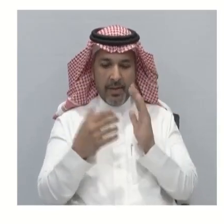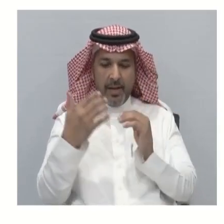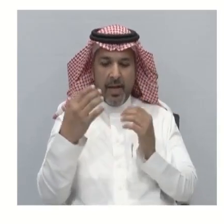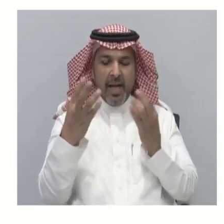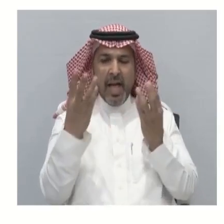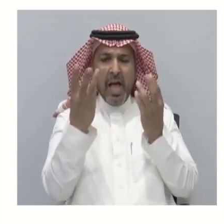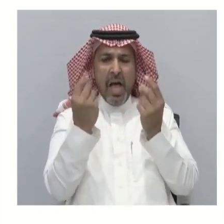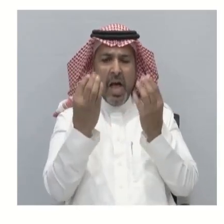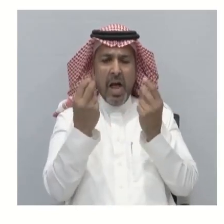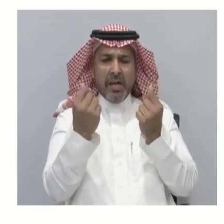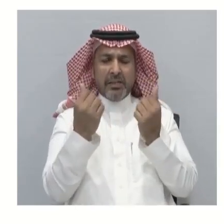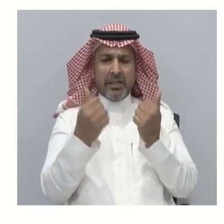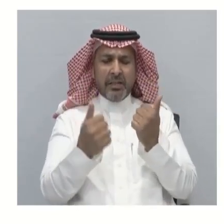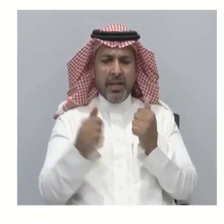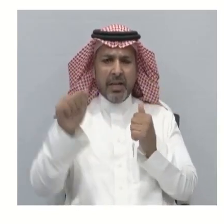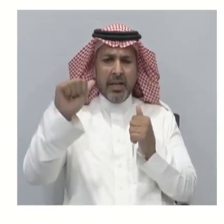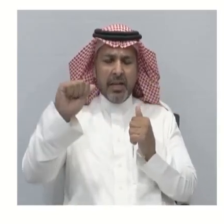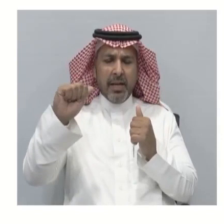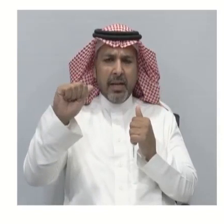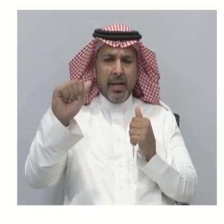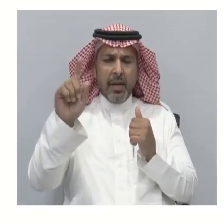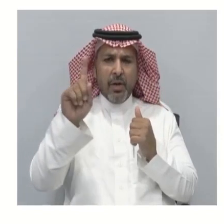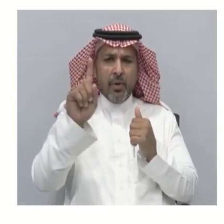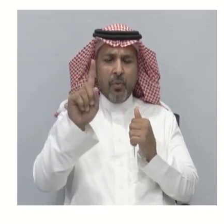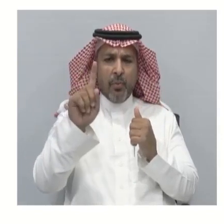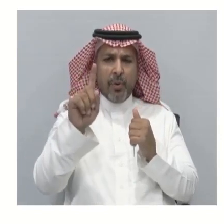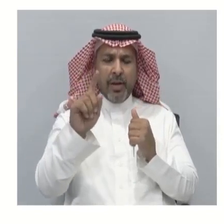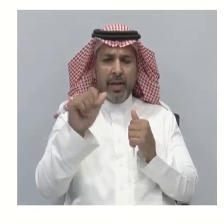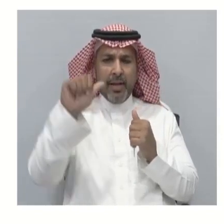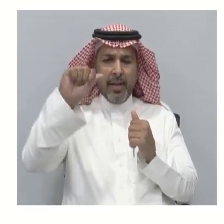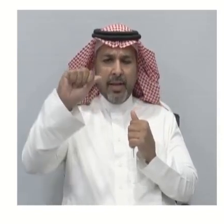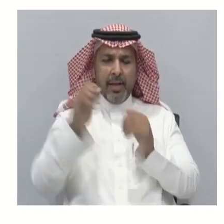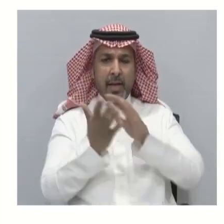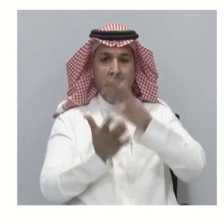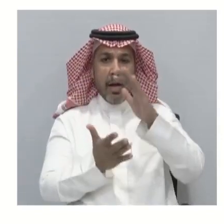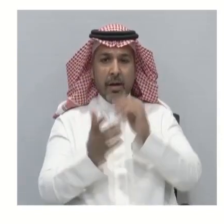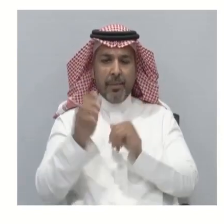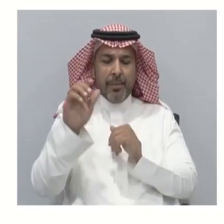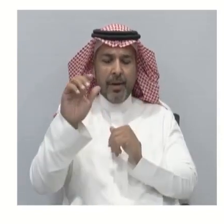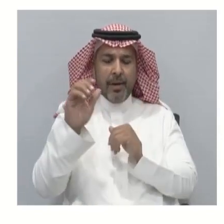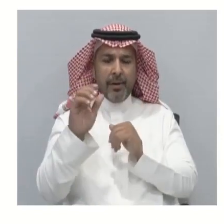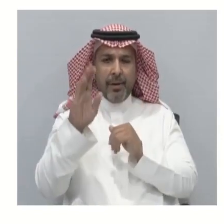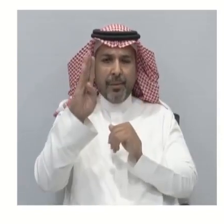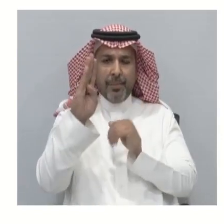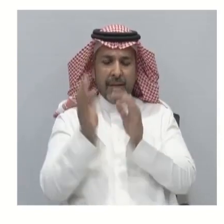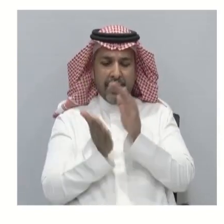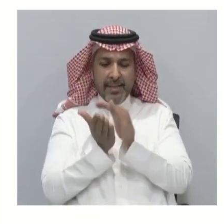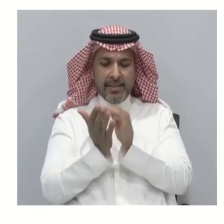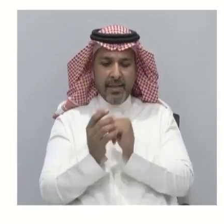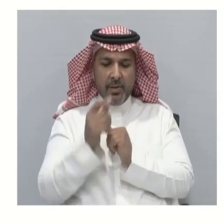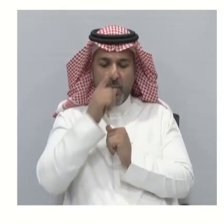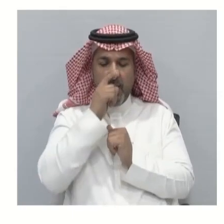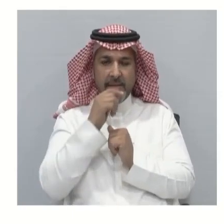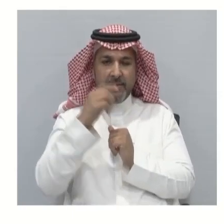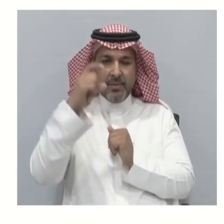حقيقيين مثل اي وبي يكون اي اكبر من بي متى اذا وفقط اذا وجد عدد حقيقي موجب س على